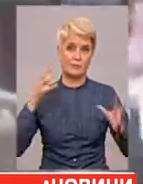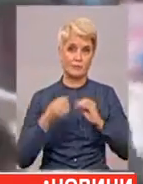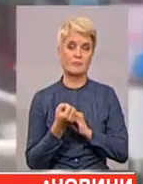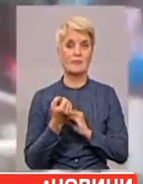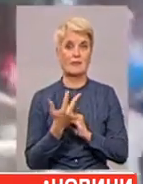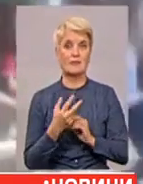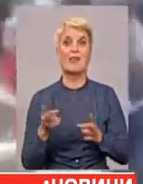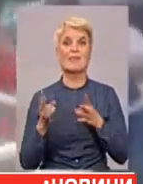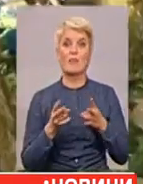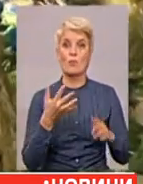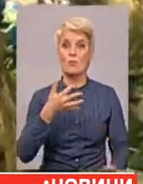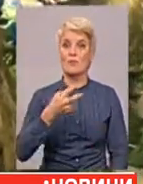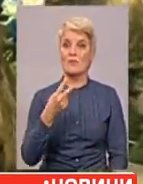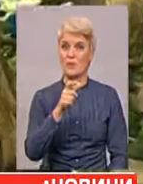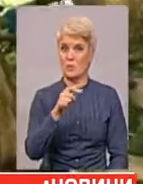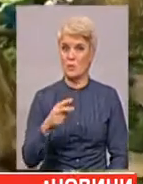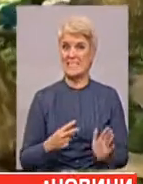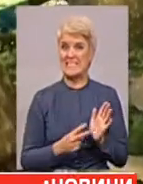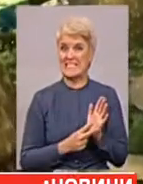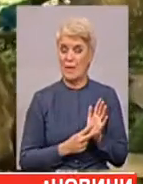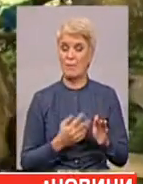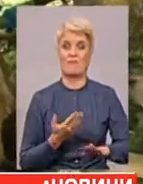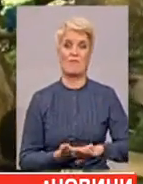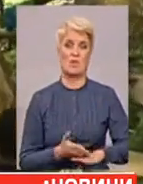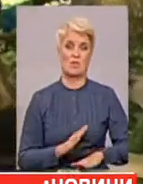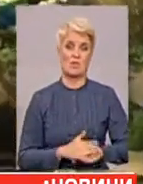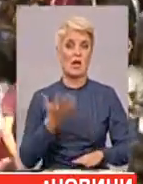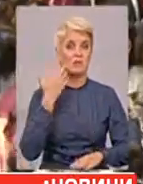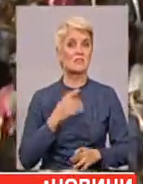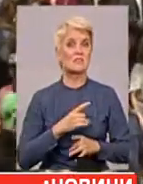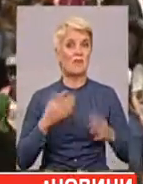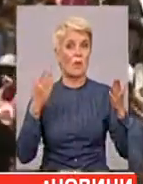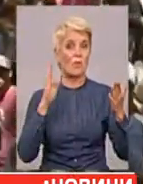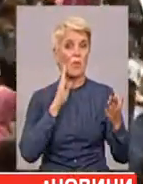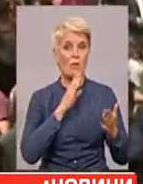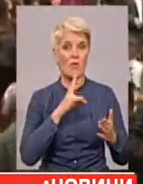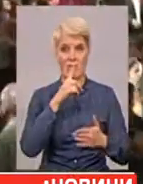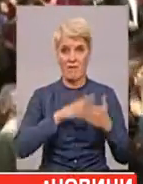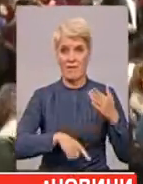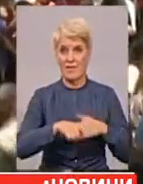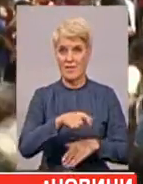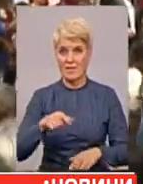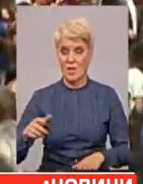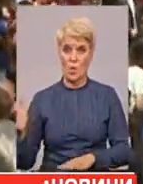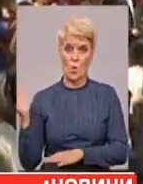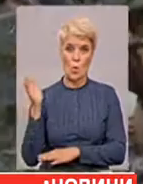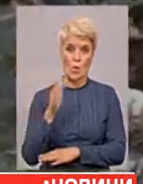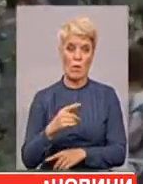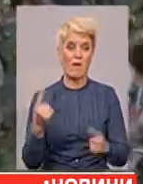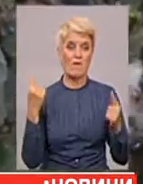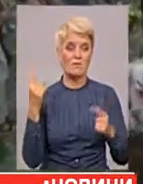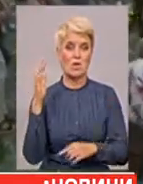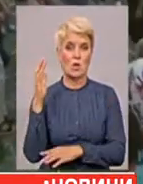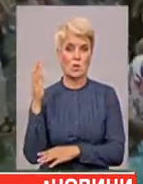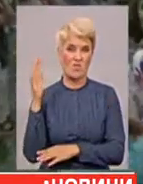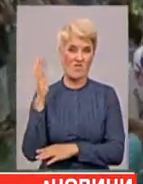Травмовані 52 людини, 7 важкі. Під час свята Богоматері на вірян упав величезний дуб. Дерево впало